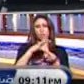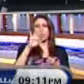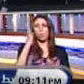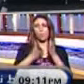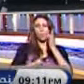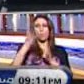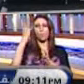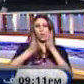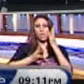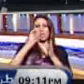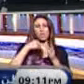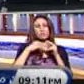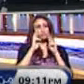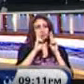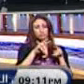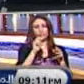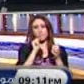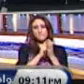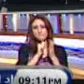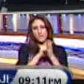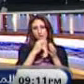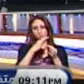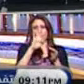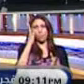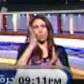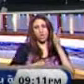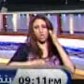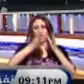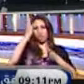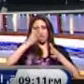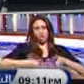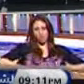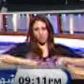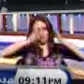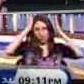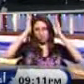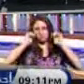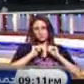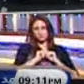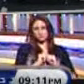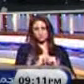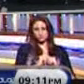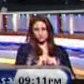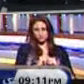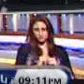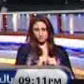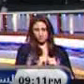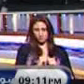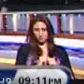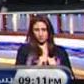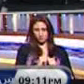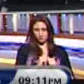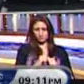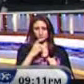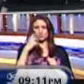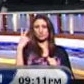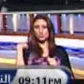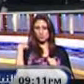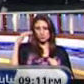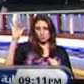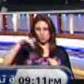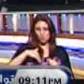وكده فرحت لقيت البيت كله مولع تمام واللي هو ما ينفعش يعد فيه اساسا فطبعا الشرطه جات